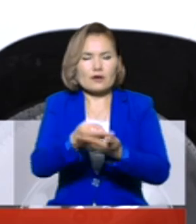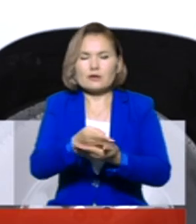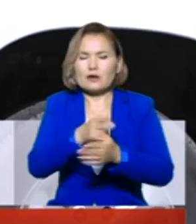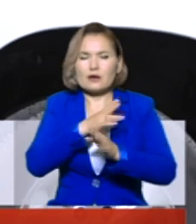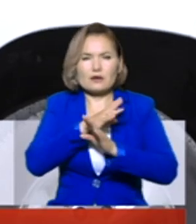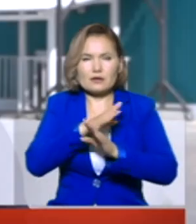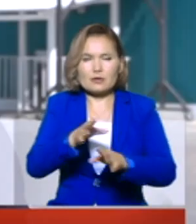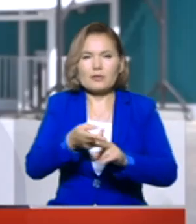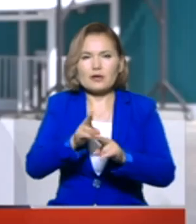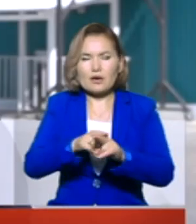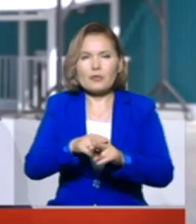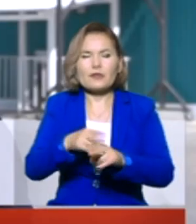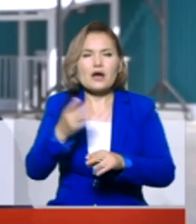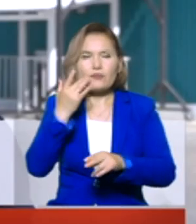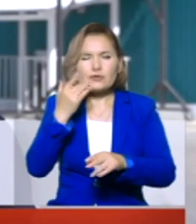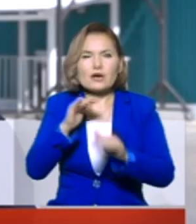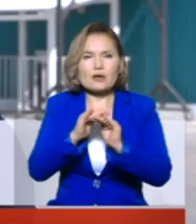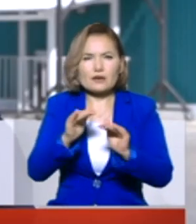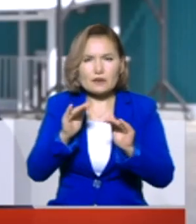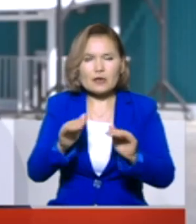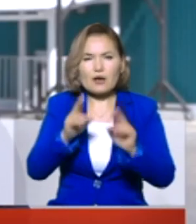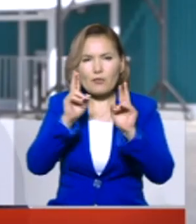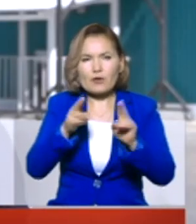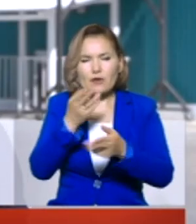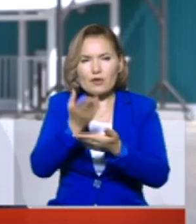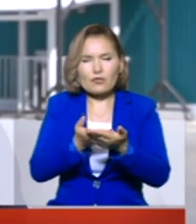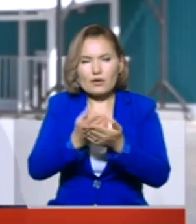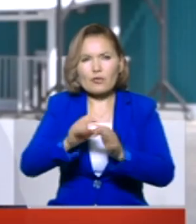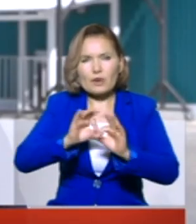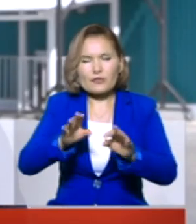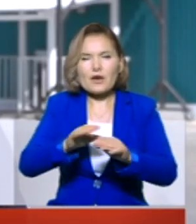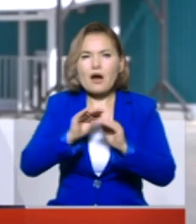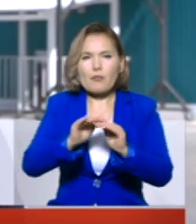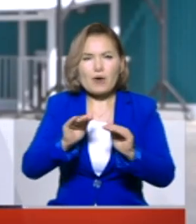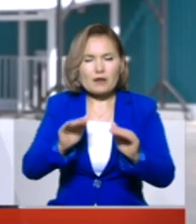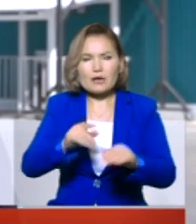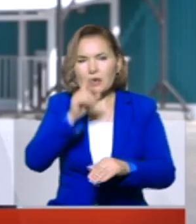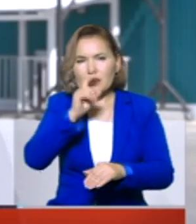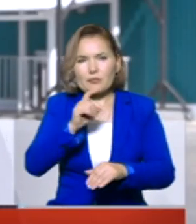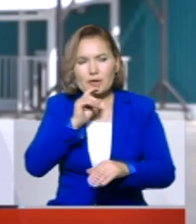жүргізіп жатыр, соған қарамастан қауіпті аймақта суға түспейтін жерлерде сонда да балалар түседі, тыңдамайды.